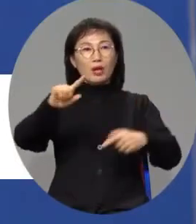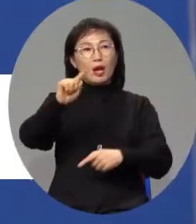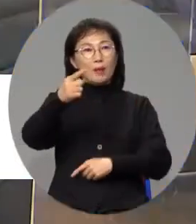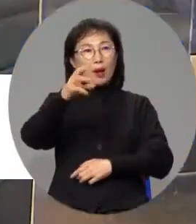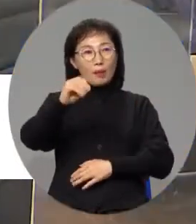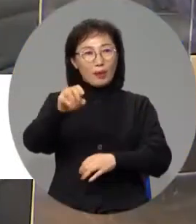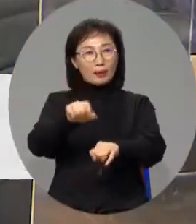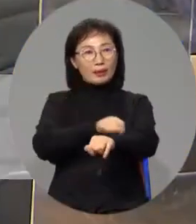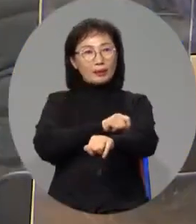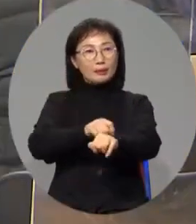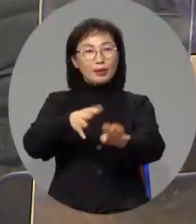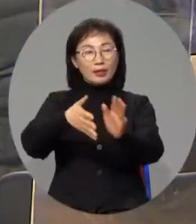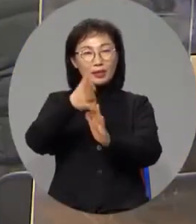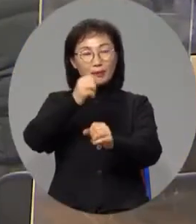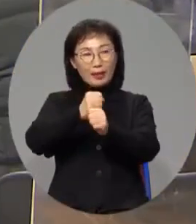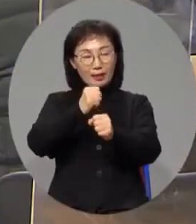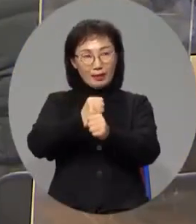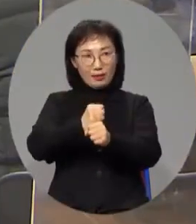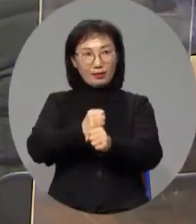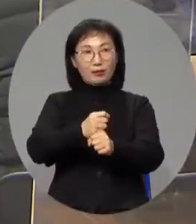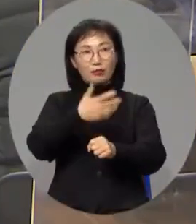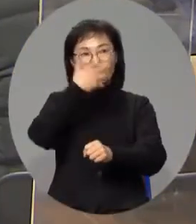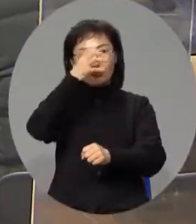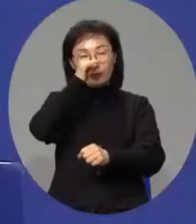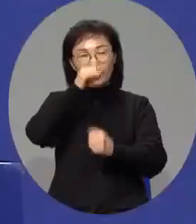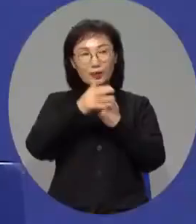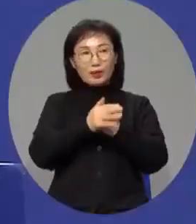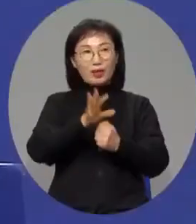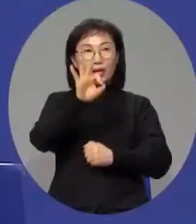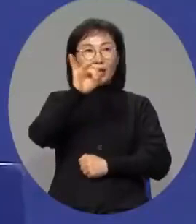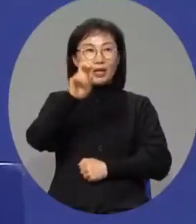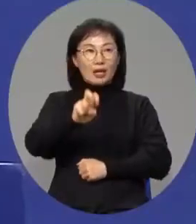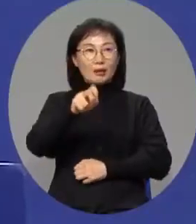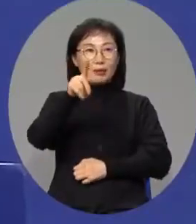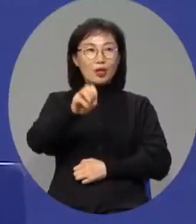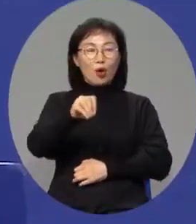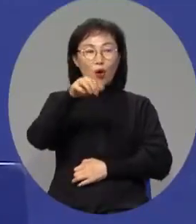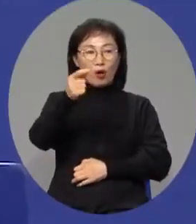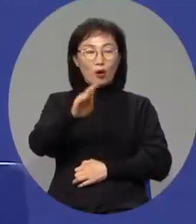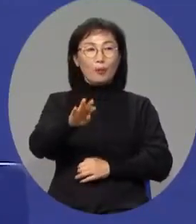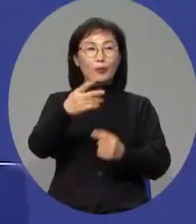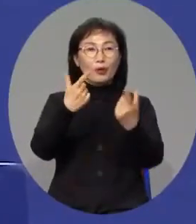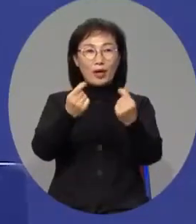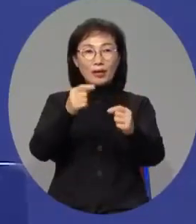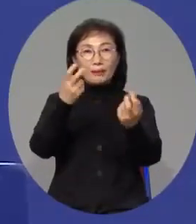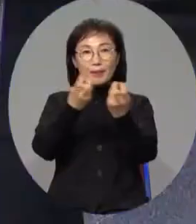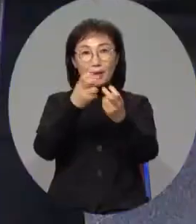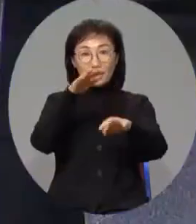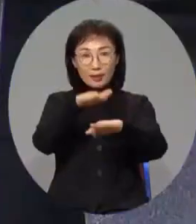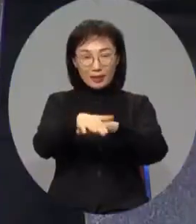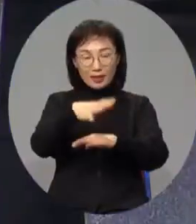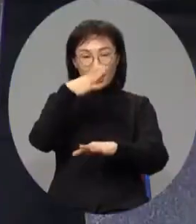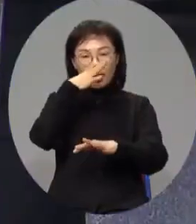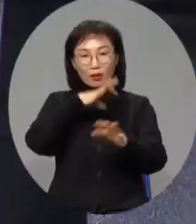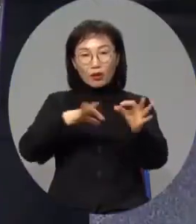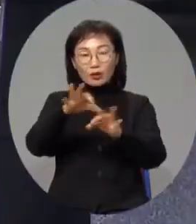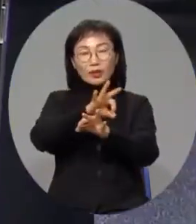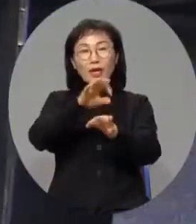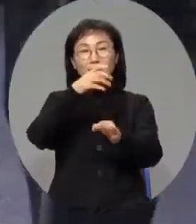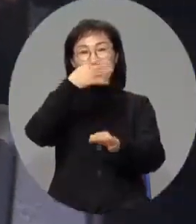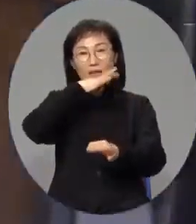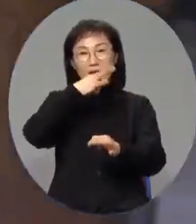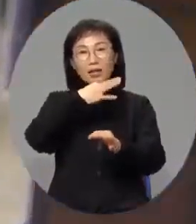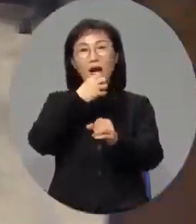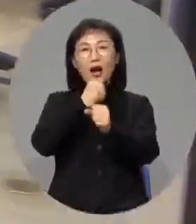만드는 것이. 임정엽 전 완주 군수도 같은 방식의 기구 구성을 통해 경제적 이익을 공유하고 행정